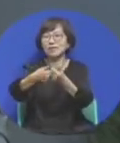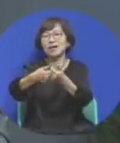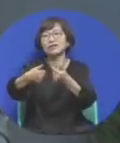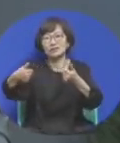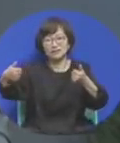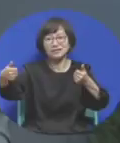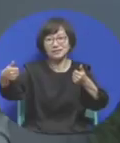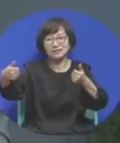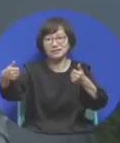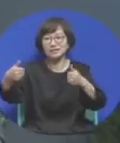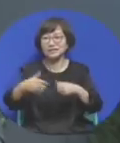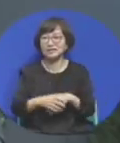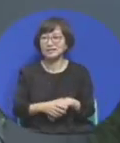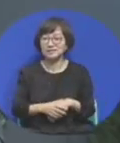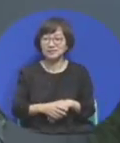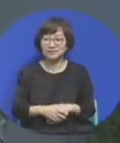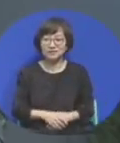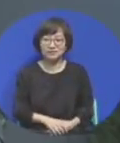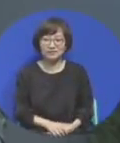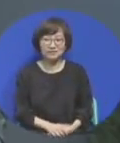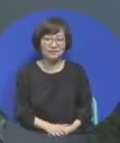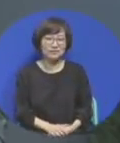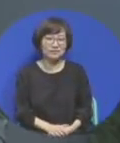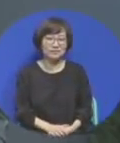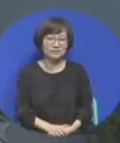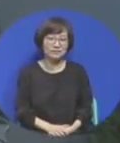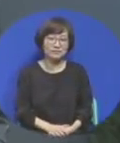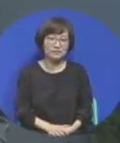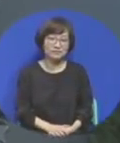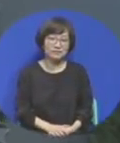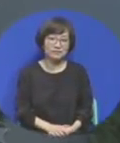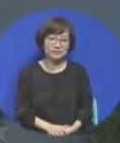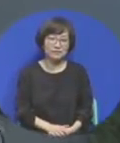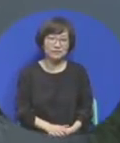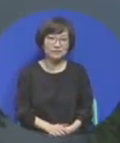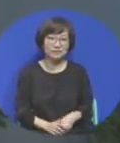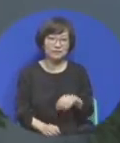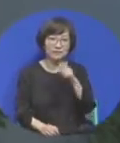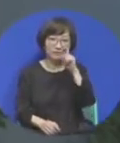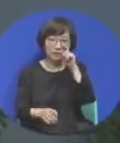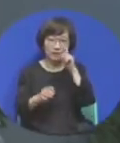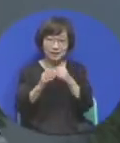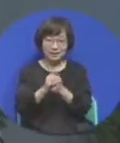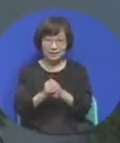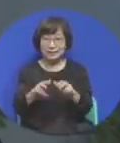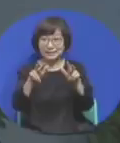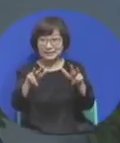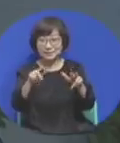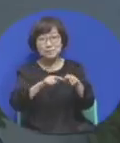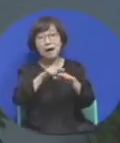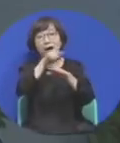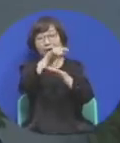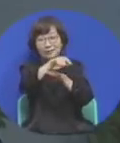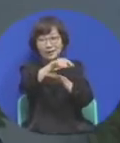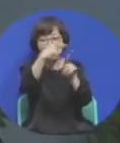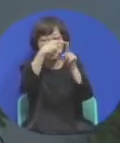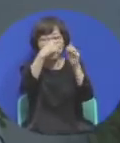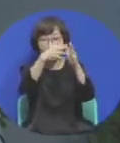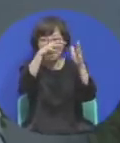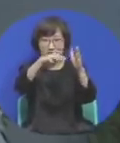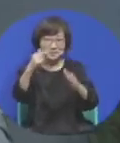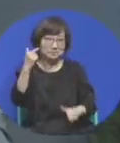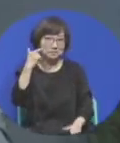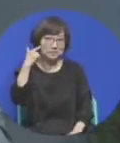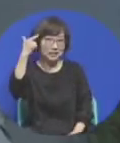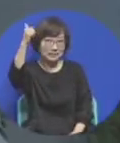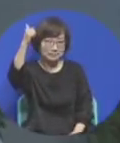많은 분들이 무엇 때문에 자기 아들을 후계자로 세우려고 교회에 그래 싸움을 지금까지 하고 있습니까? Why do you think that there are so